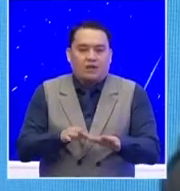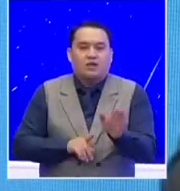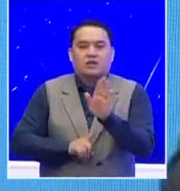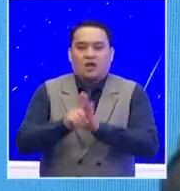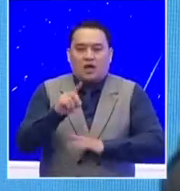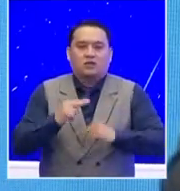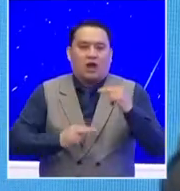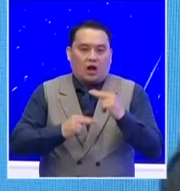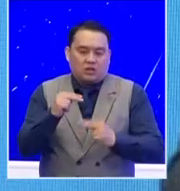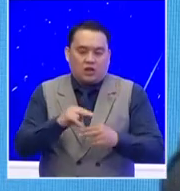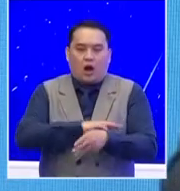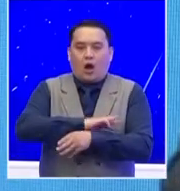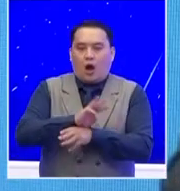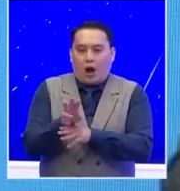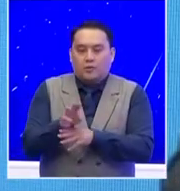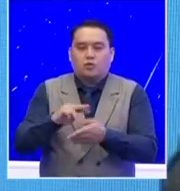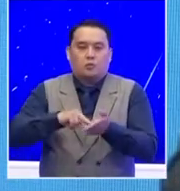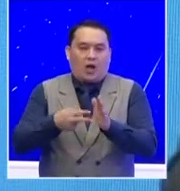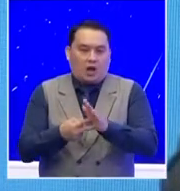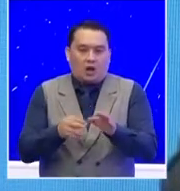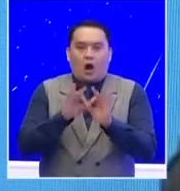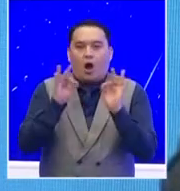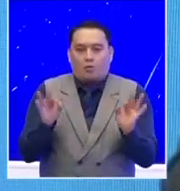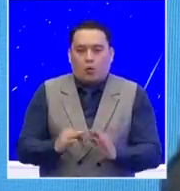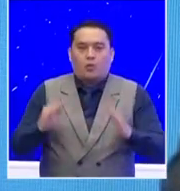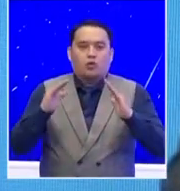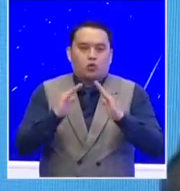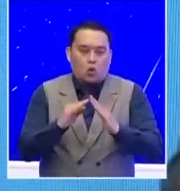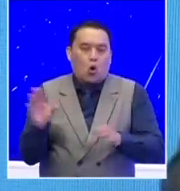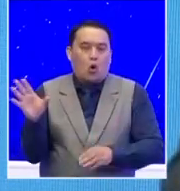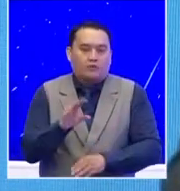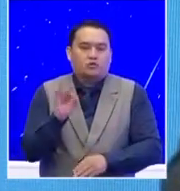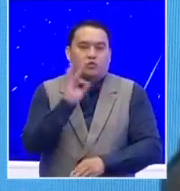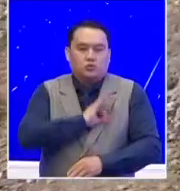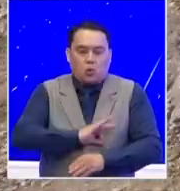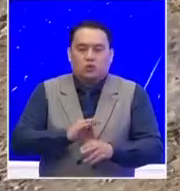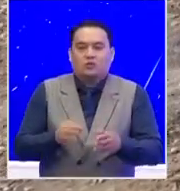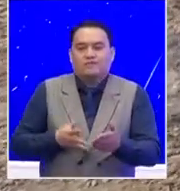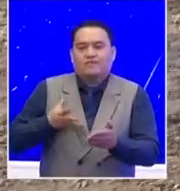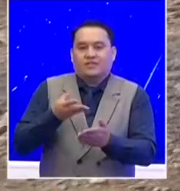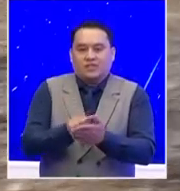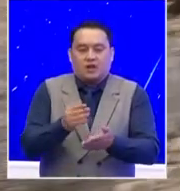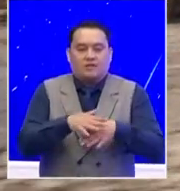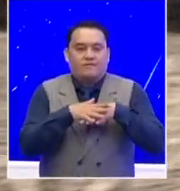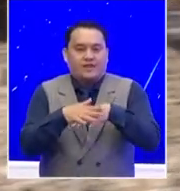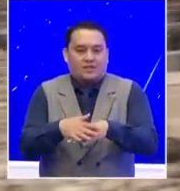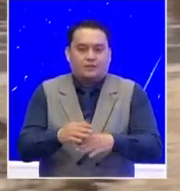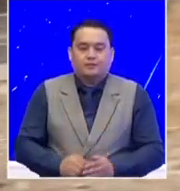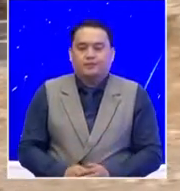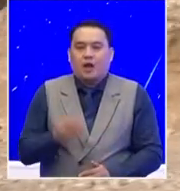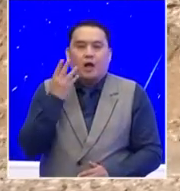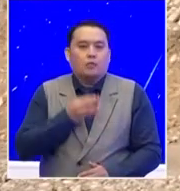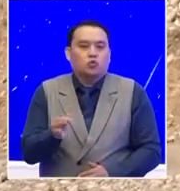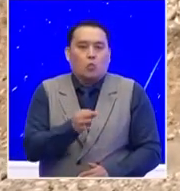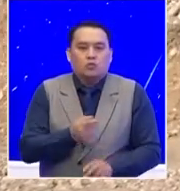начать строительный сезон, обеспечить ввод запланированных объема жилья и полное освоение выделяемых средств. Что касается непосредственно Алматинской